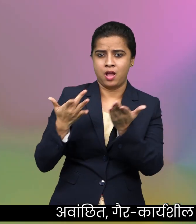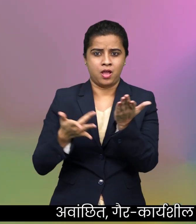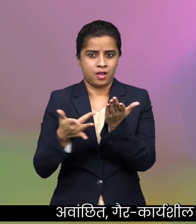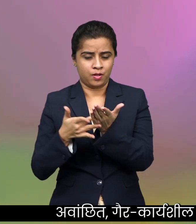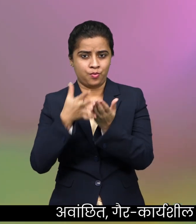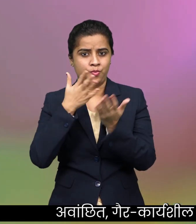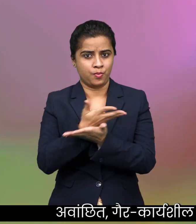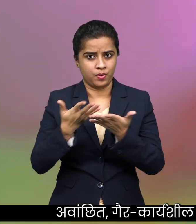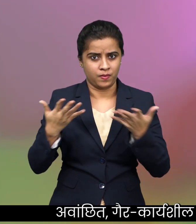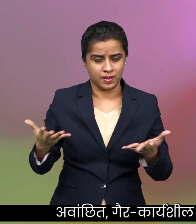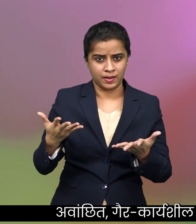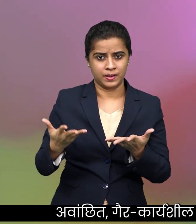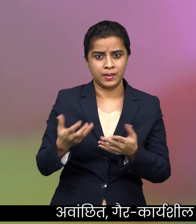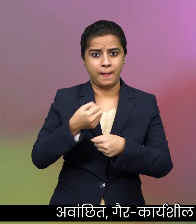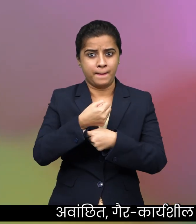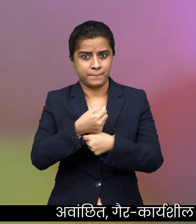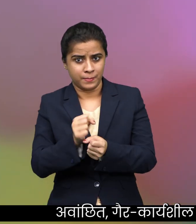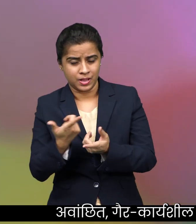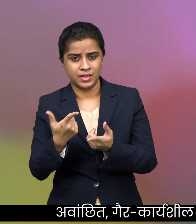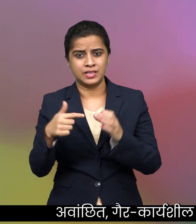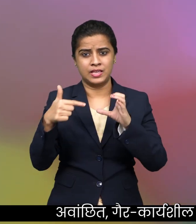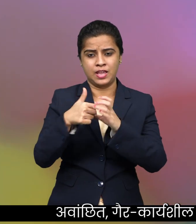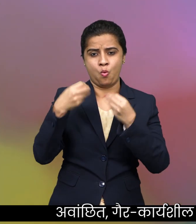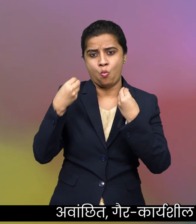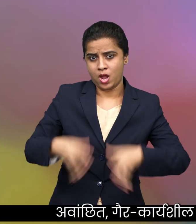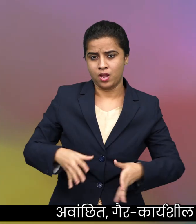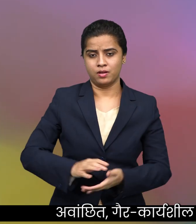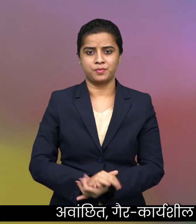और पुराने विद्युत उत्पाद विद्युत अपशिष्ट बन जाते हैं।